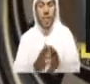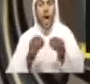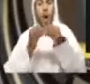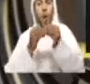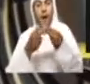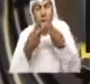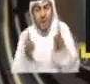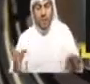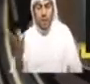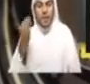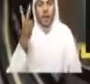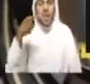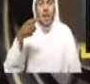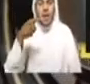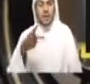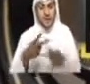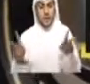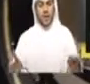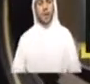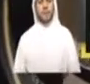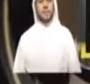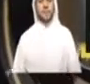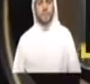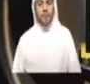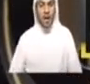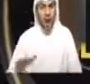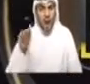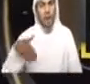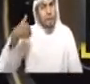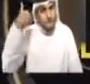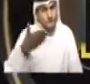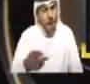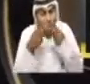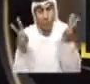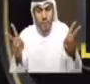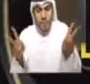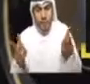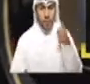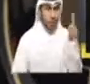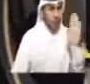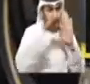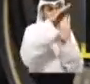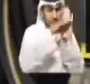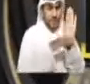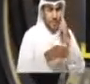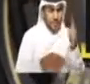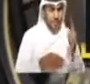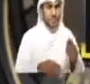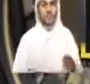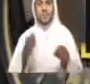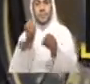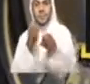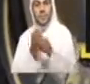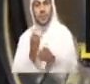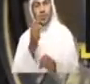يوم الثاني عشر من الشهر الجاري، ثم يبدأ دوام طلبة المرحلة الثانية في السابع عشر من الشهر الجاري.